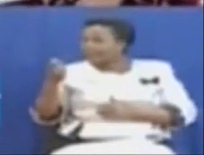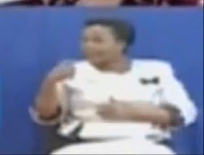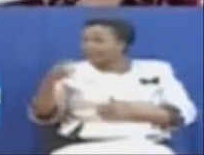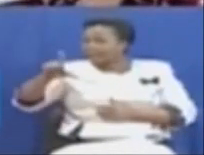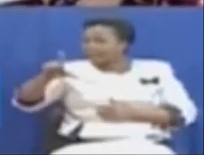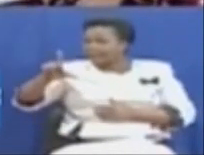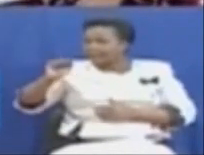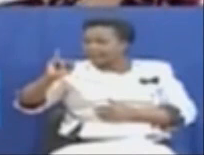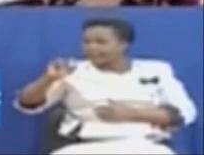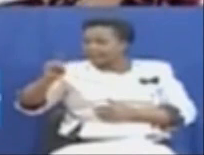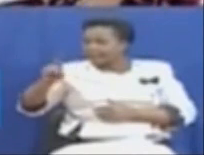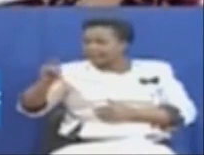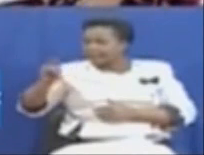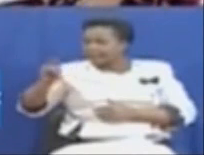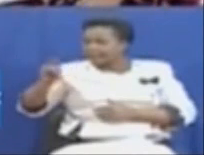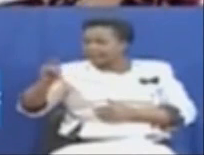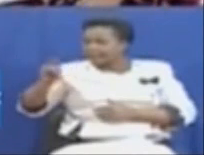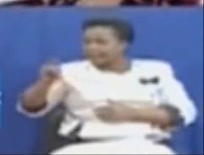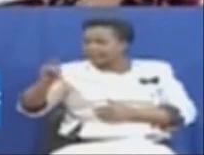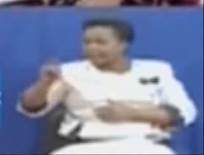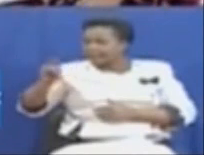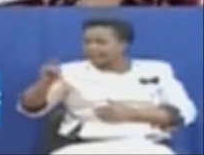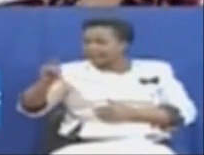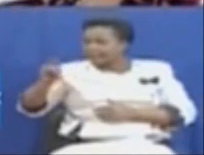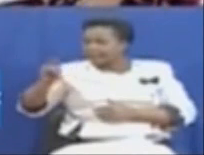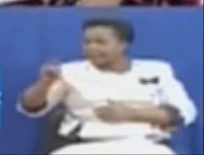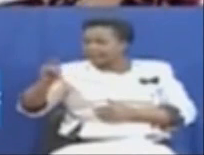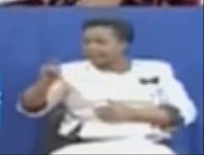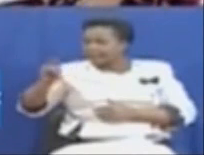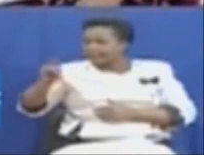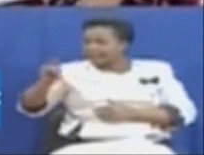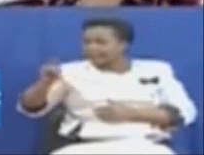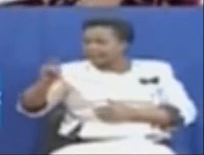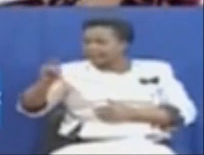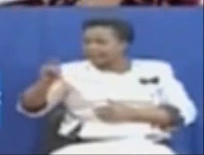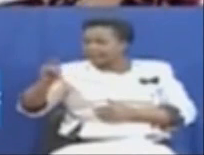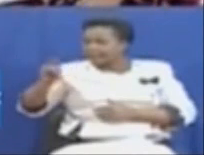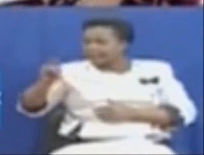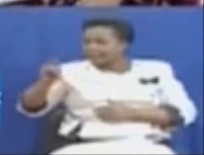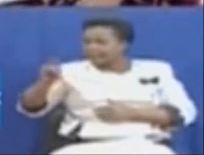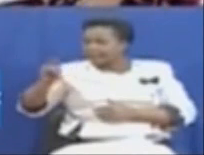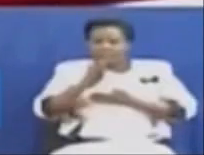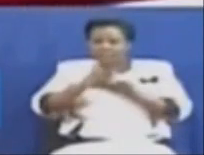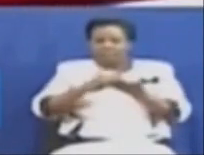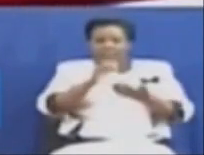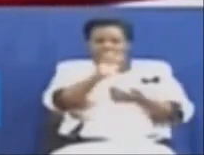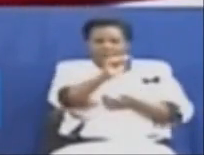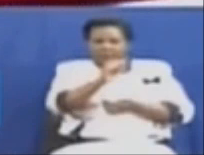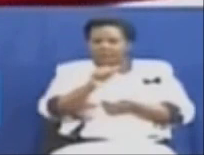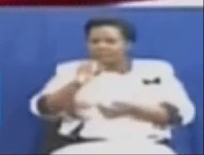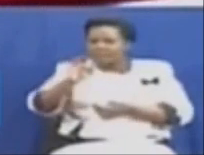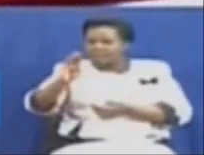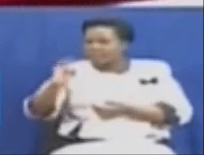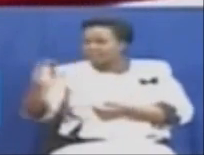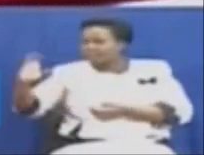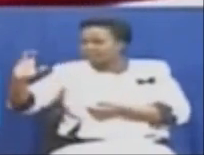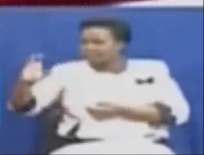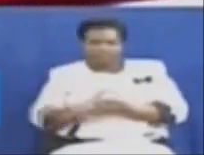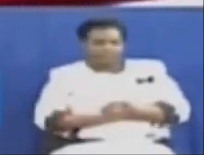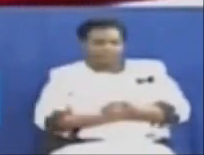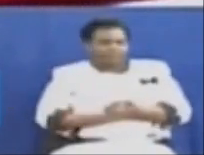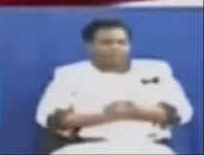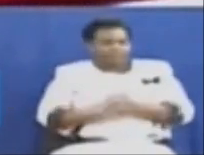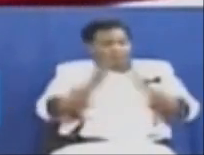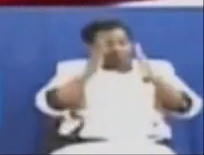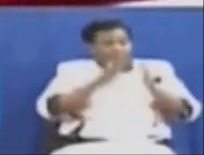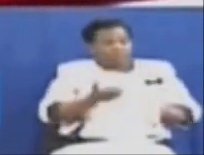wa Monduli, sasa ulize swali lake. Swali lake lina kipengele A, B na C, ambapo linauliza mji wa Mto wa Mbu ni mji wa